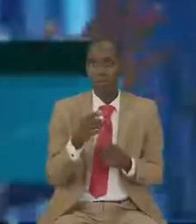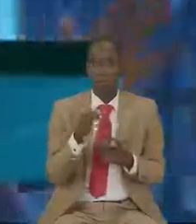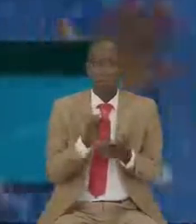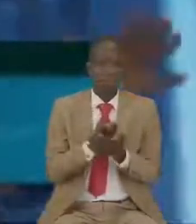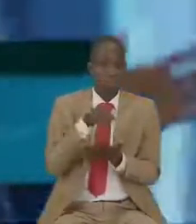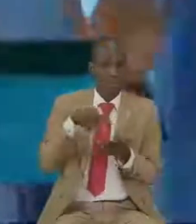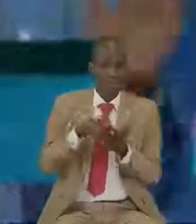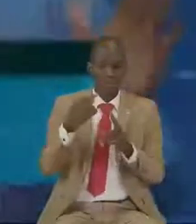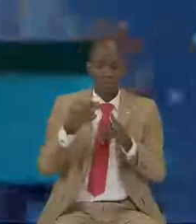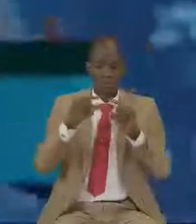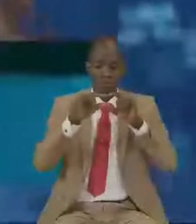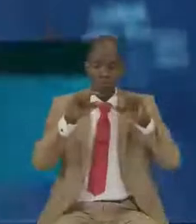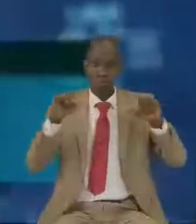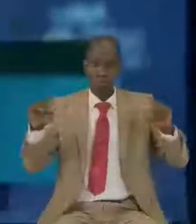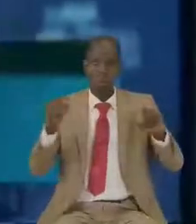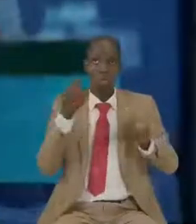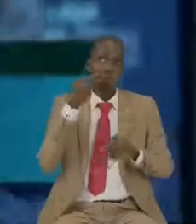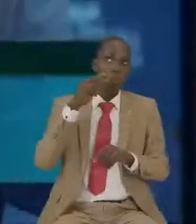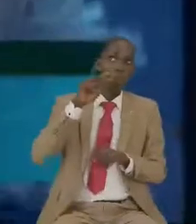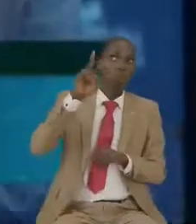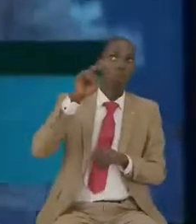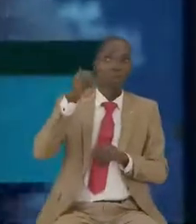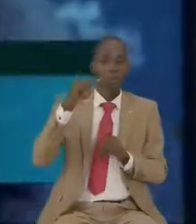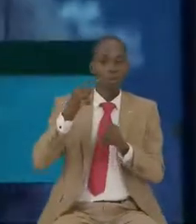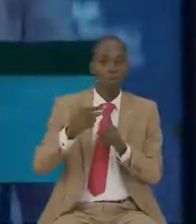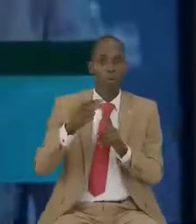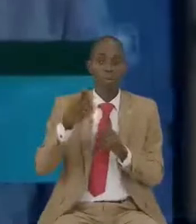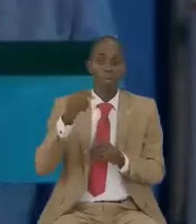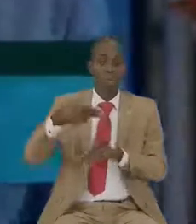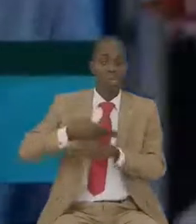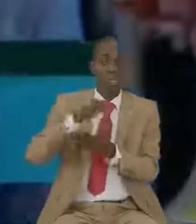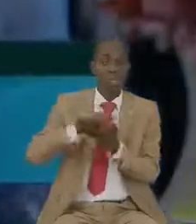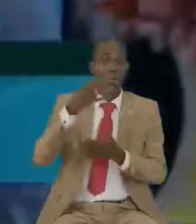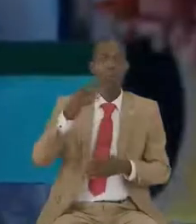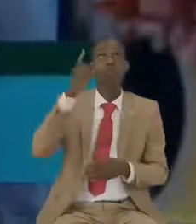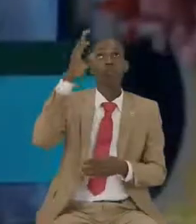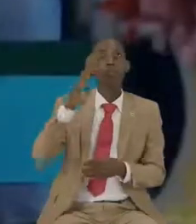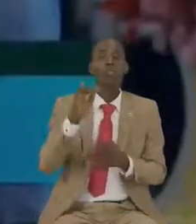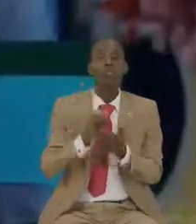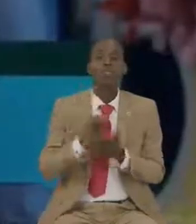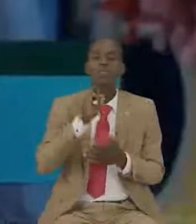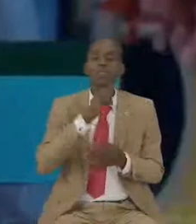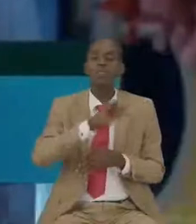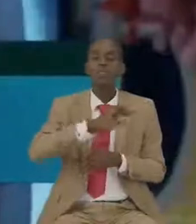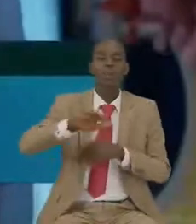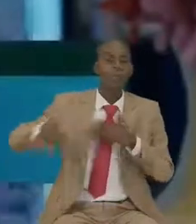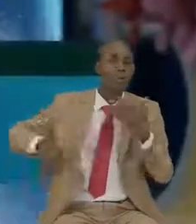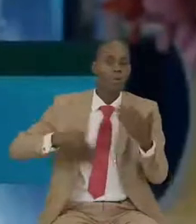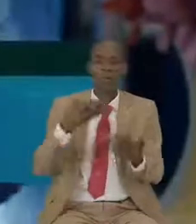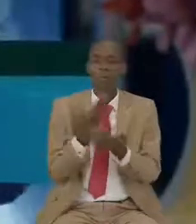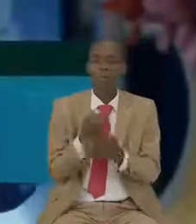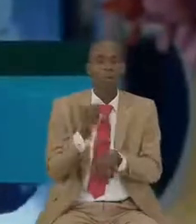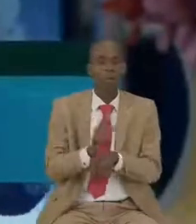chose, cette phrase. Voilà l'agneau de Dieu, c'est toute la carrière de